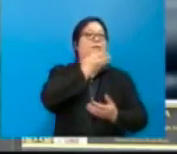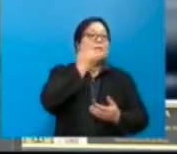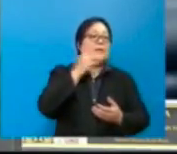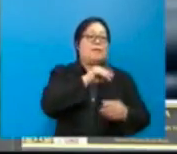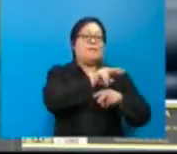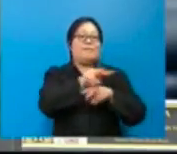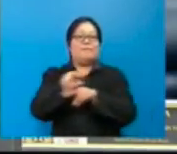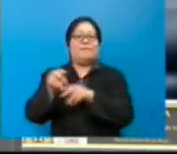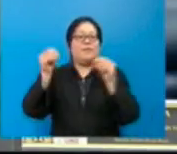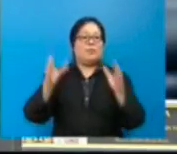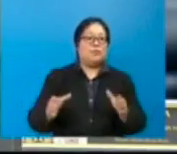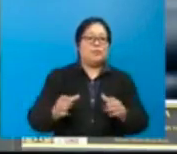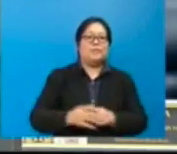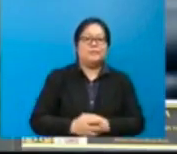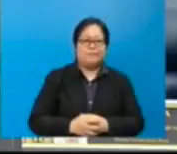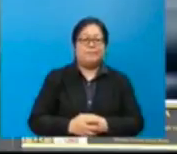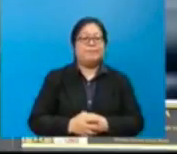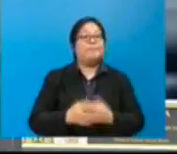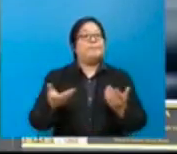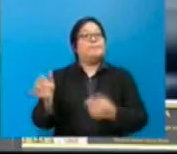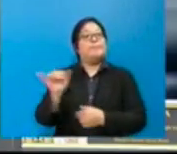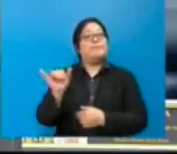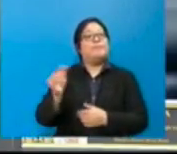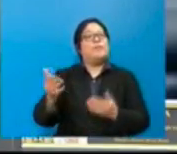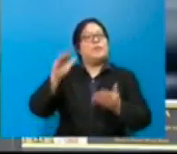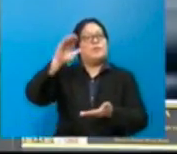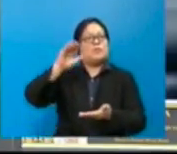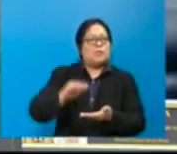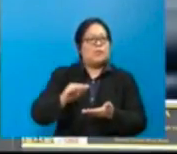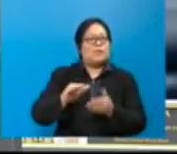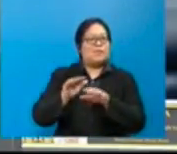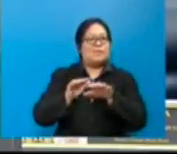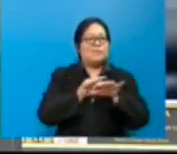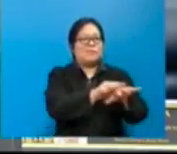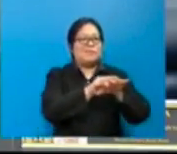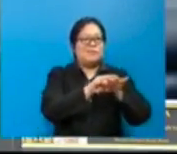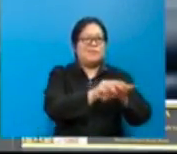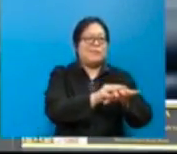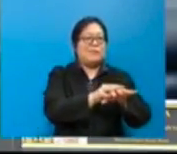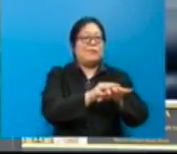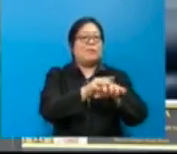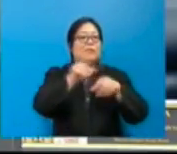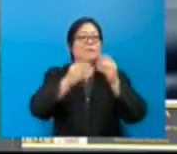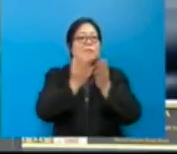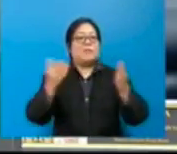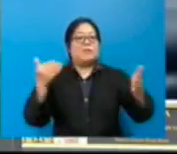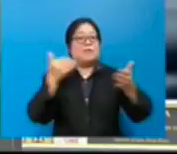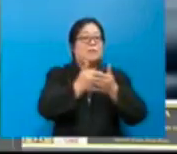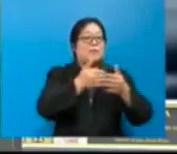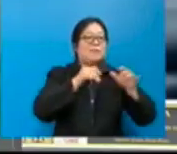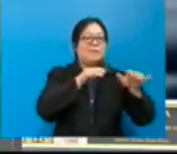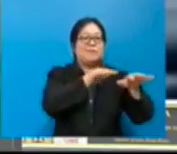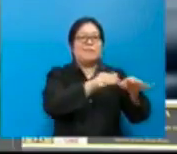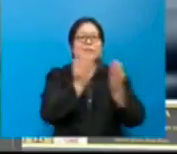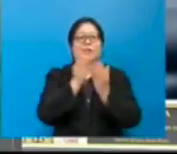memudahkan pemantauan guru ke atas murid. Ini juga bagi mengurangkan kesesakan sewaktu pergerakan masuk dan penyuraian di